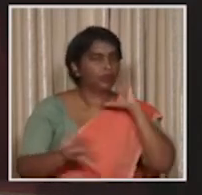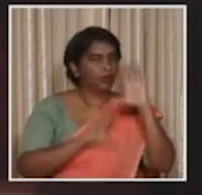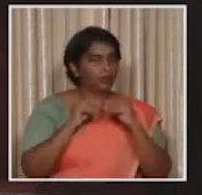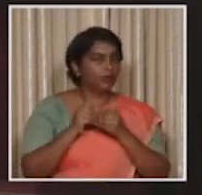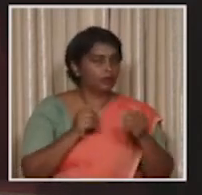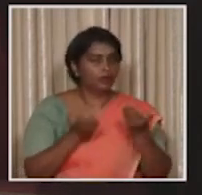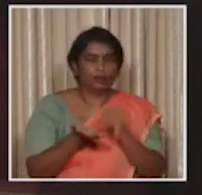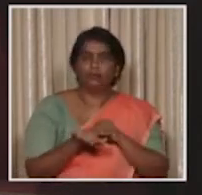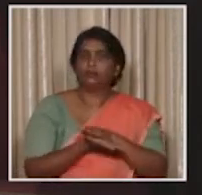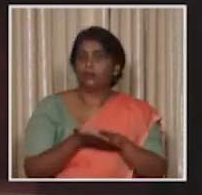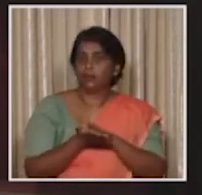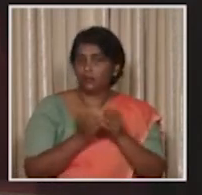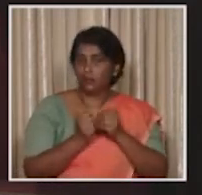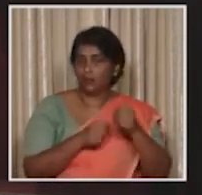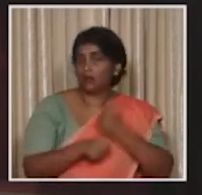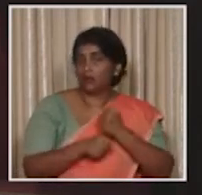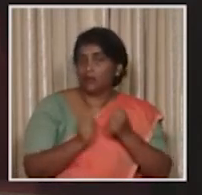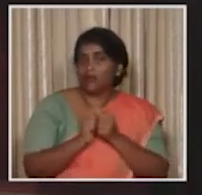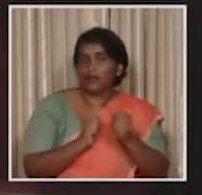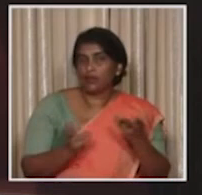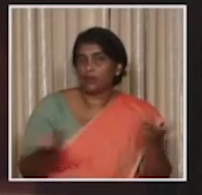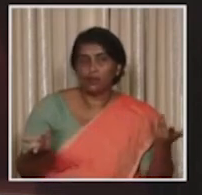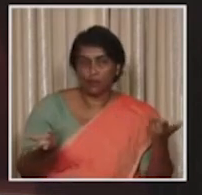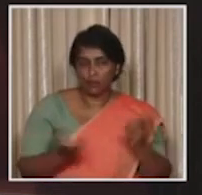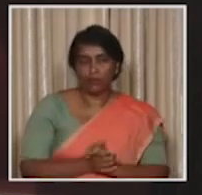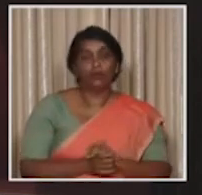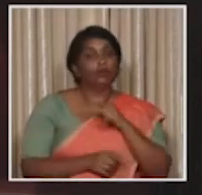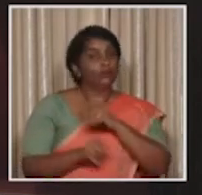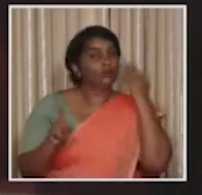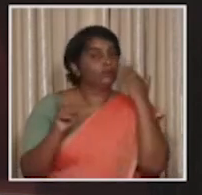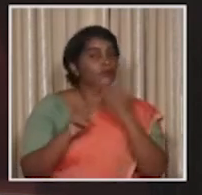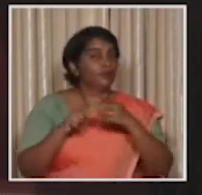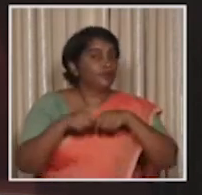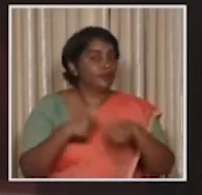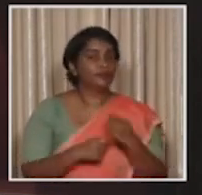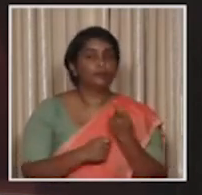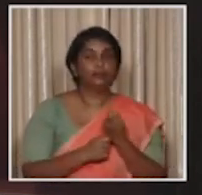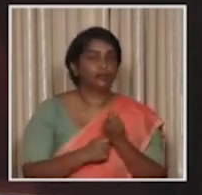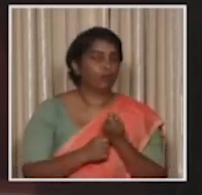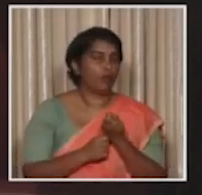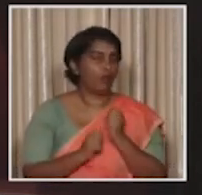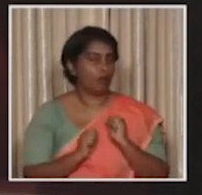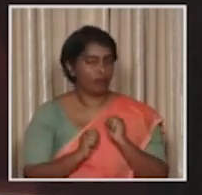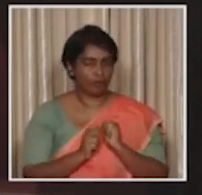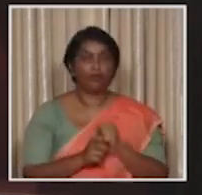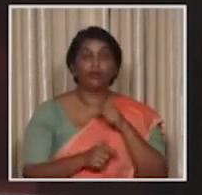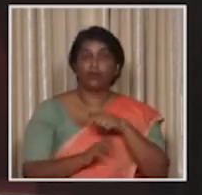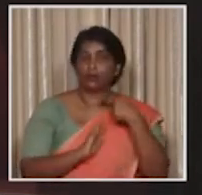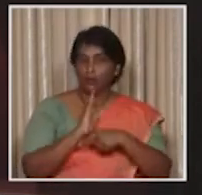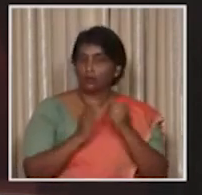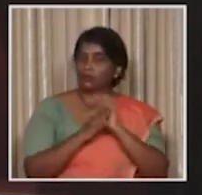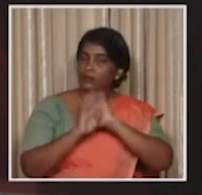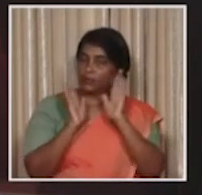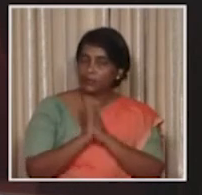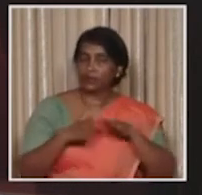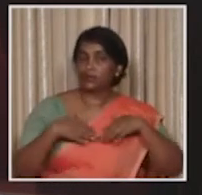පද්ධතිය යාවත්කාලීන කිරීමට රජය ගෙන ඇති පීවර කවරේද? ඒ සඳහා වැයවෙන මුදල කොපමණද? මෙරට සමස්ත